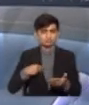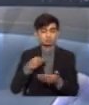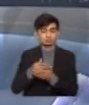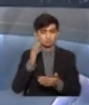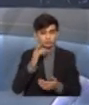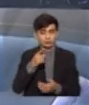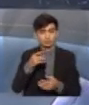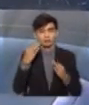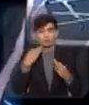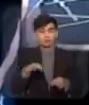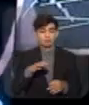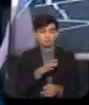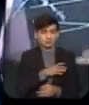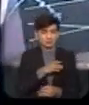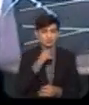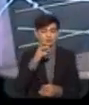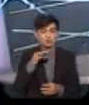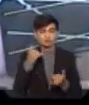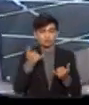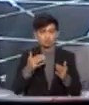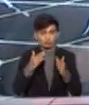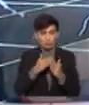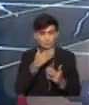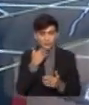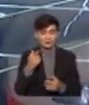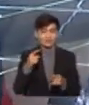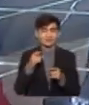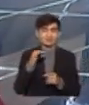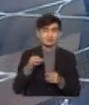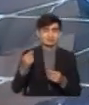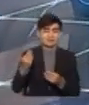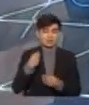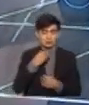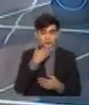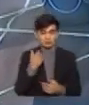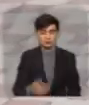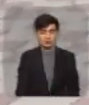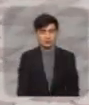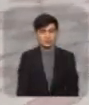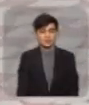ғана босатқанбыз дейді. Енді үйде өтемақы да жоқ.